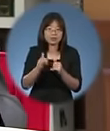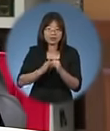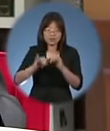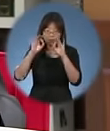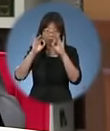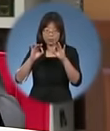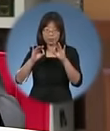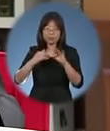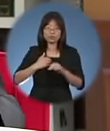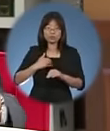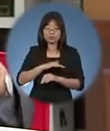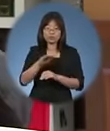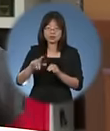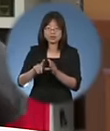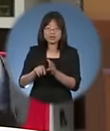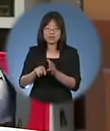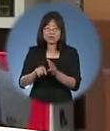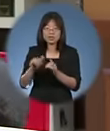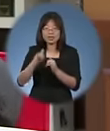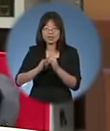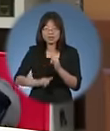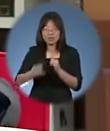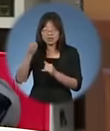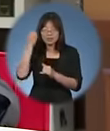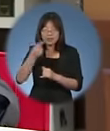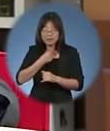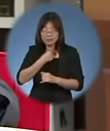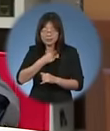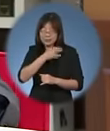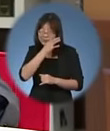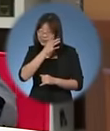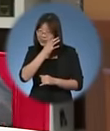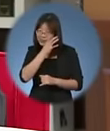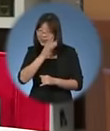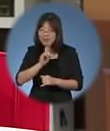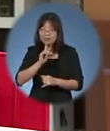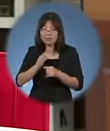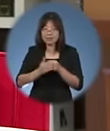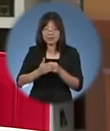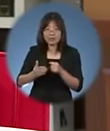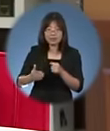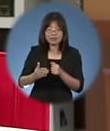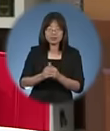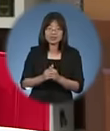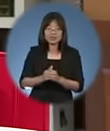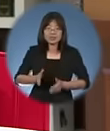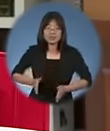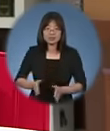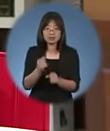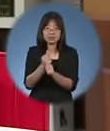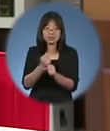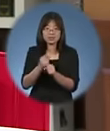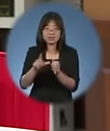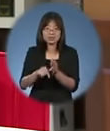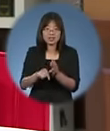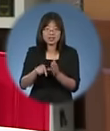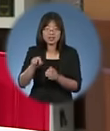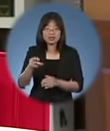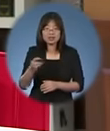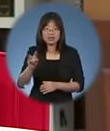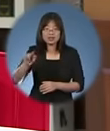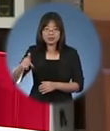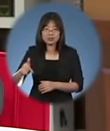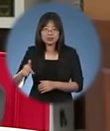나이들은 그래서 그랬어요. 역사라는 것은 정말 잊어버리고 싶고 창피하고 오죽하면은 그 길 내는데 서대문 속